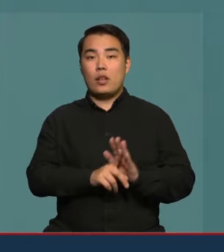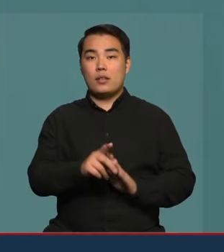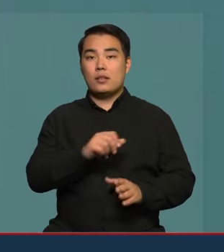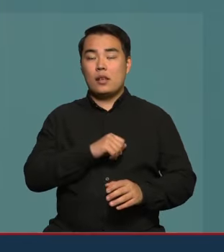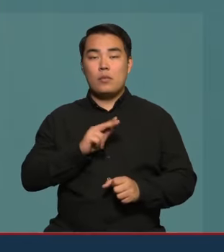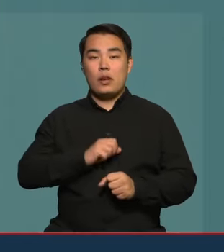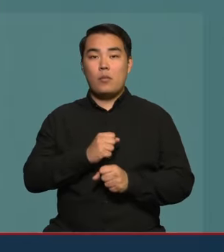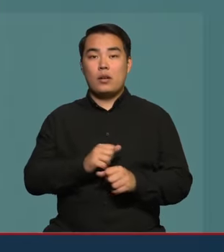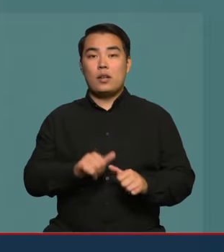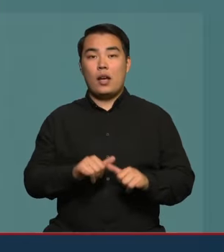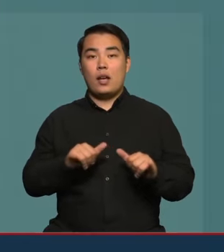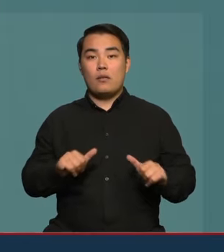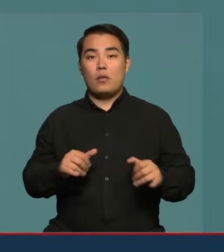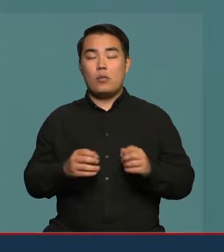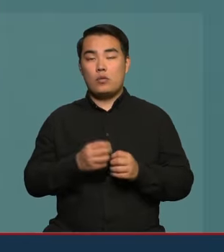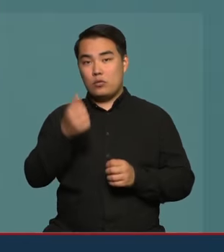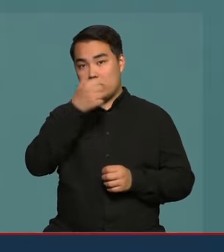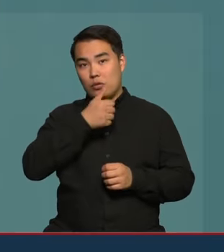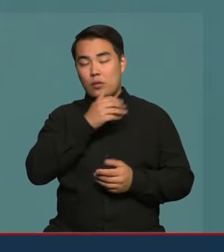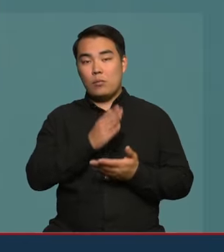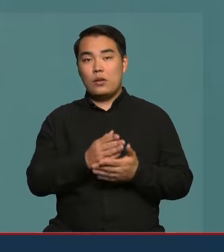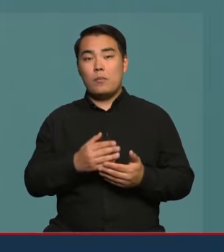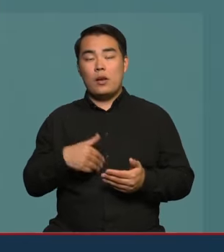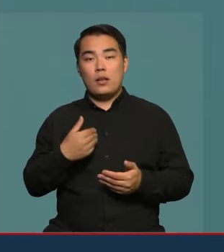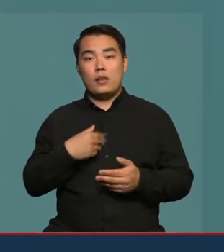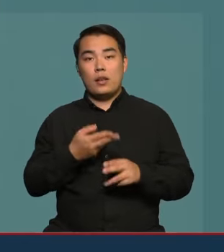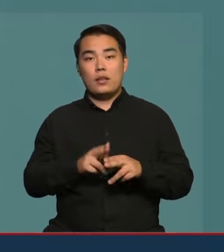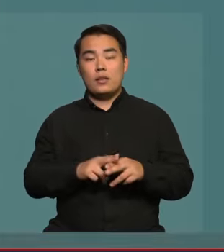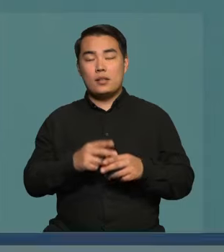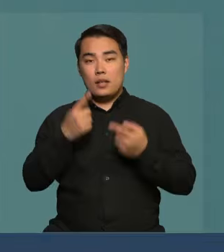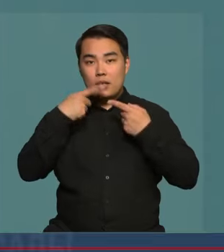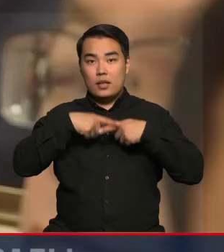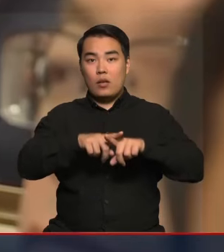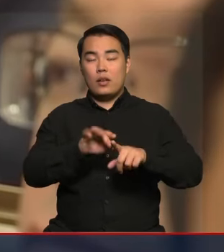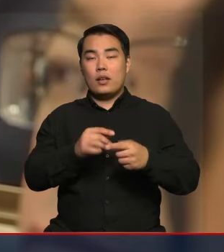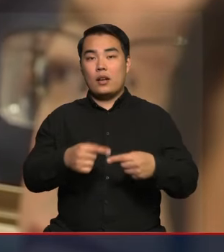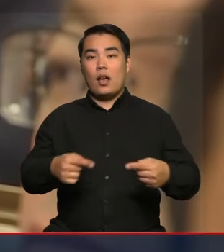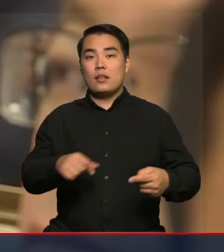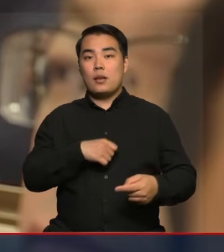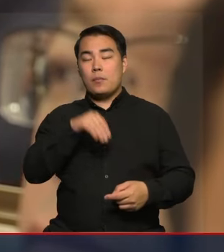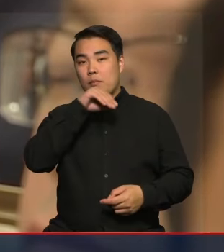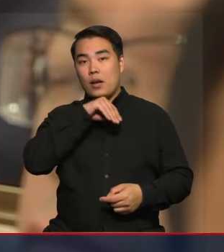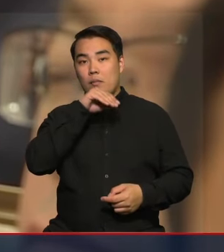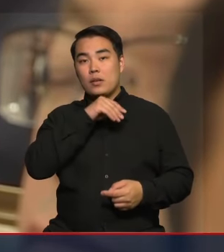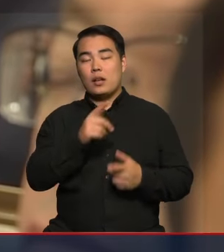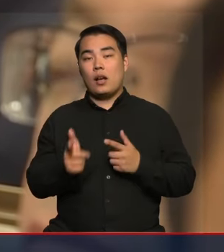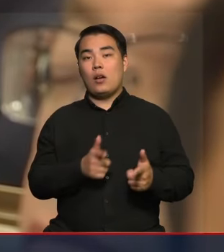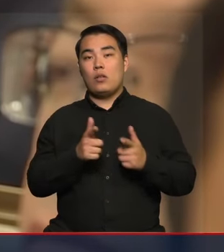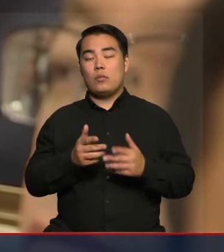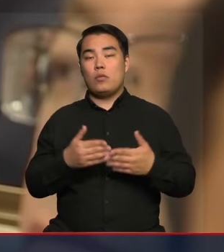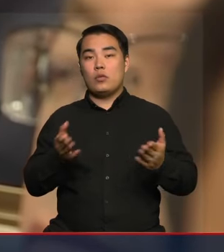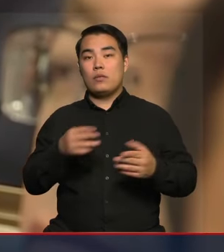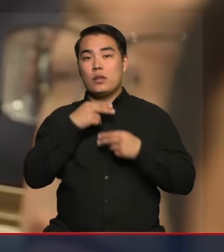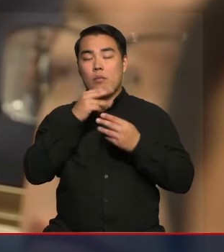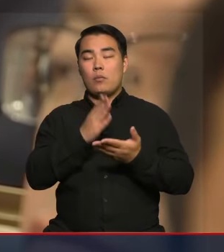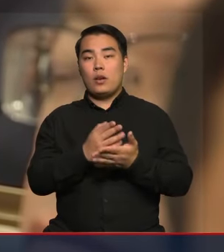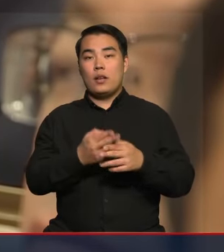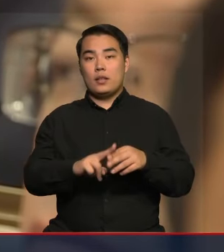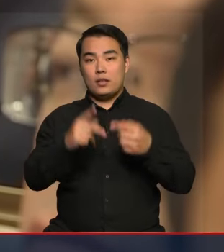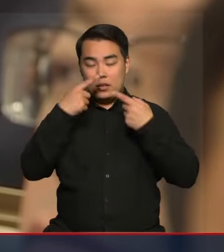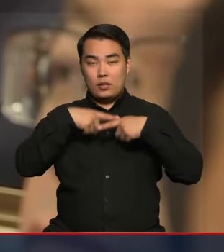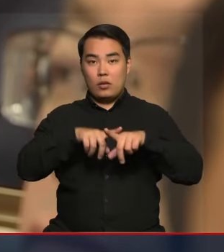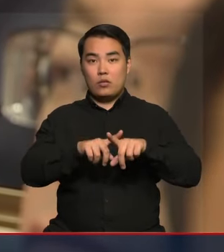орнықты дамуын 10 жылдықтарға ілгерілетеді. Сондай-ақ инженерлер шоғыры мен әртүрлі бейіндегі мамандар легін даярлауға жағдай жасайды. Біз